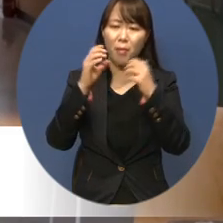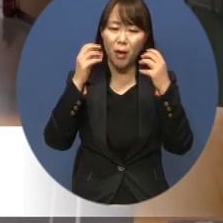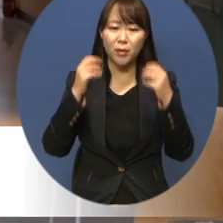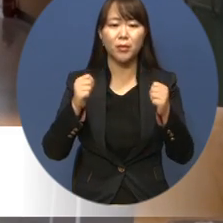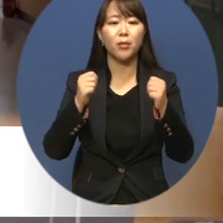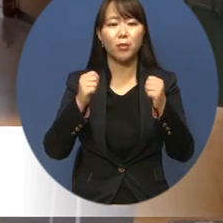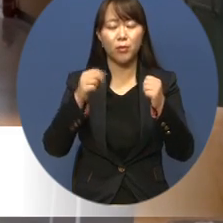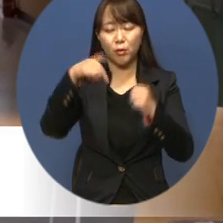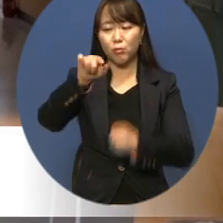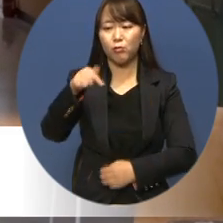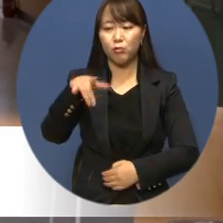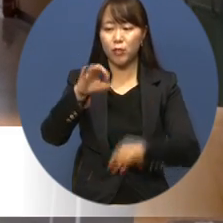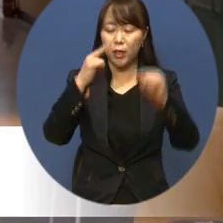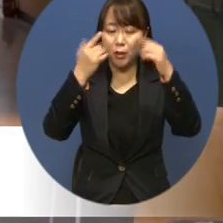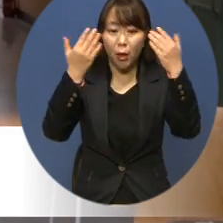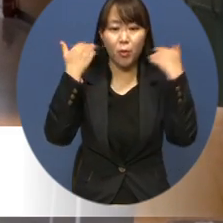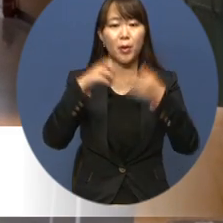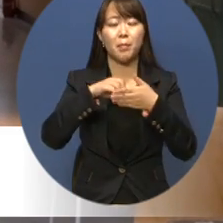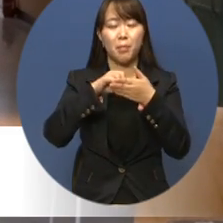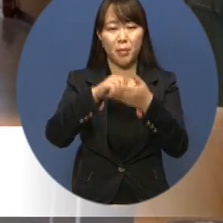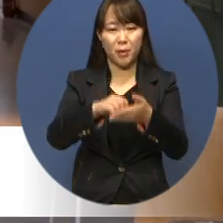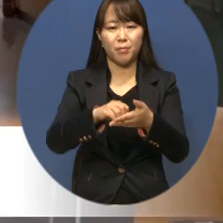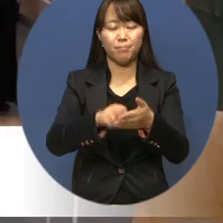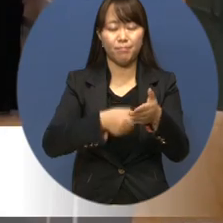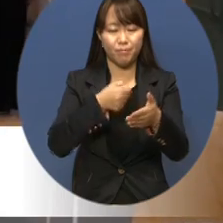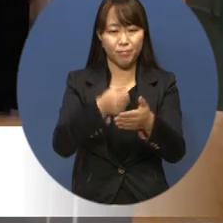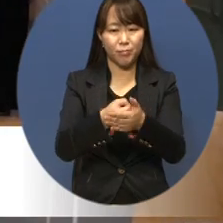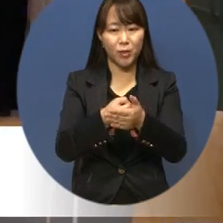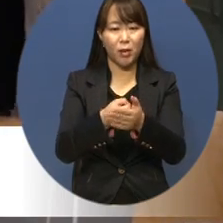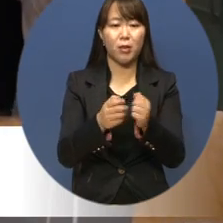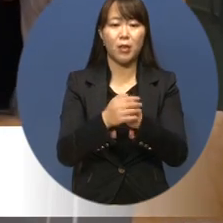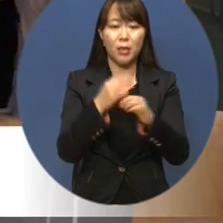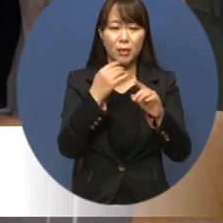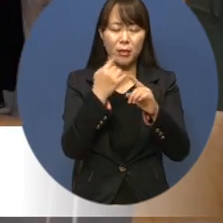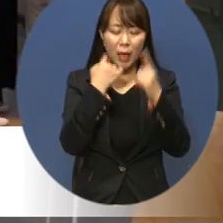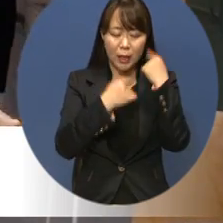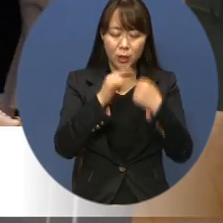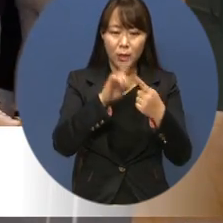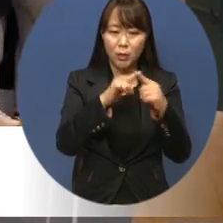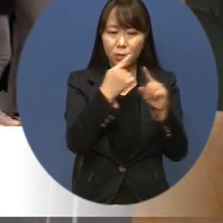깊어서 군장대학교에 입학하게 되었습니다. 상처의 치유와